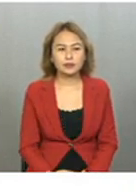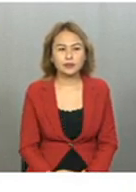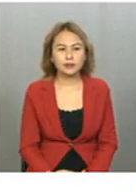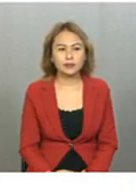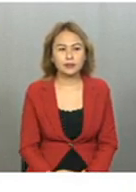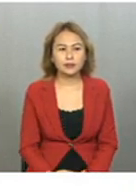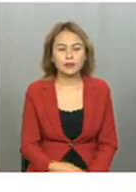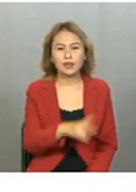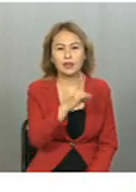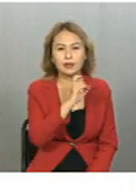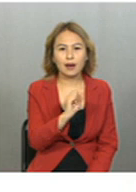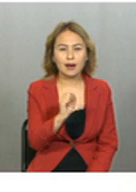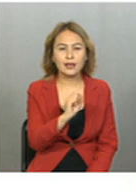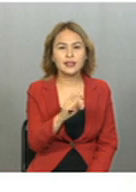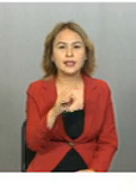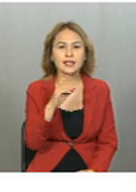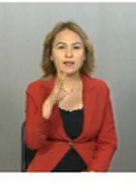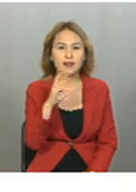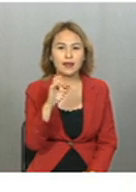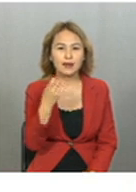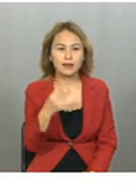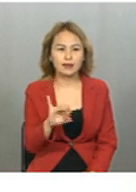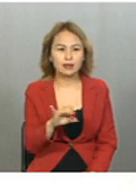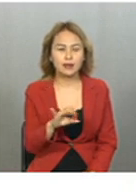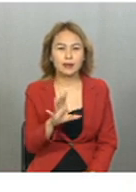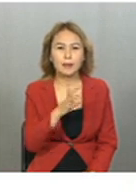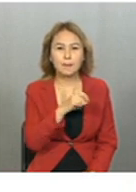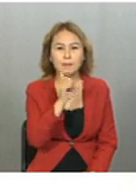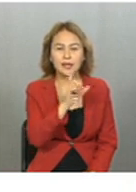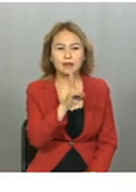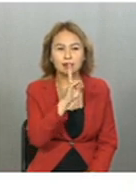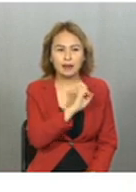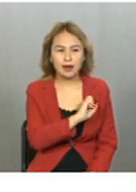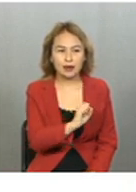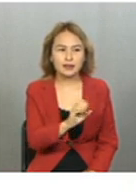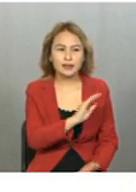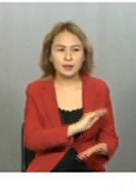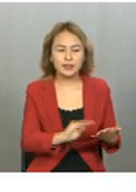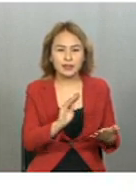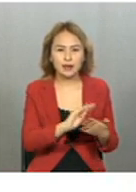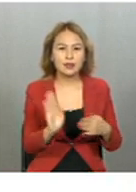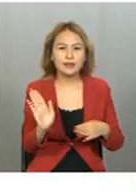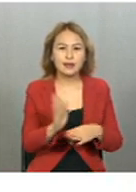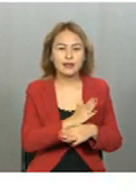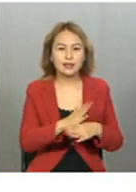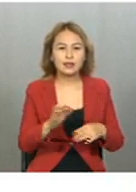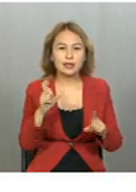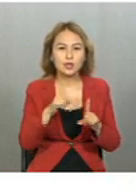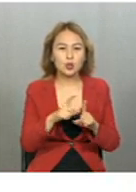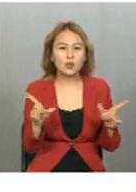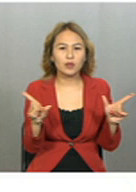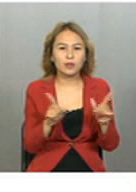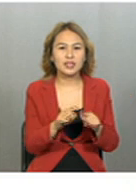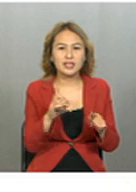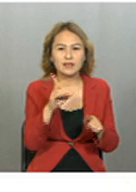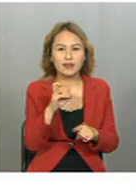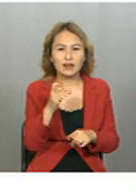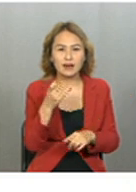На зверей. Предлог «на» мы записали раздельно со словом «зверей».